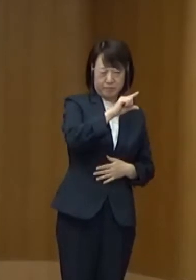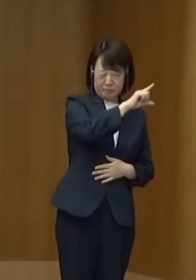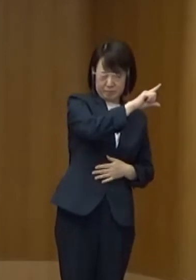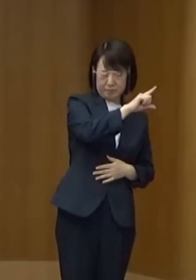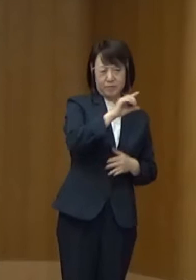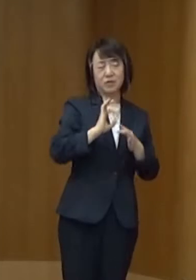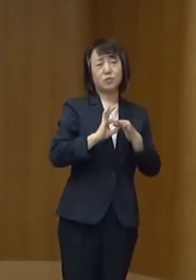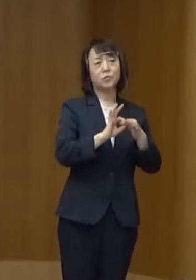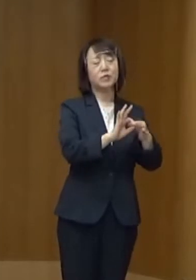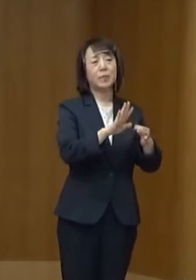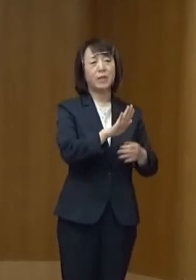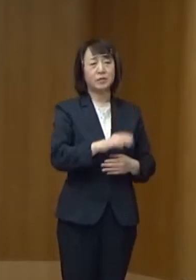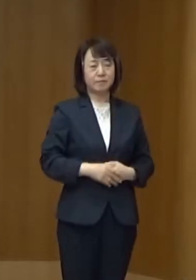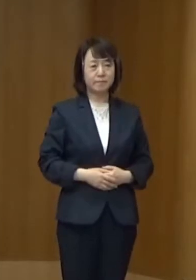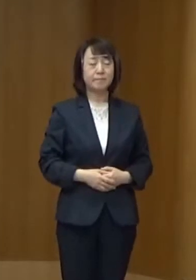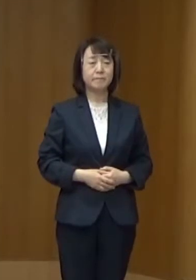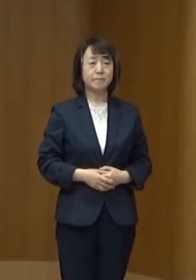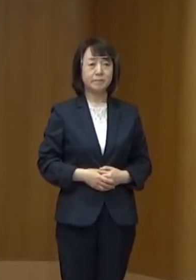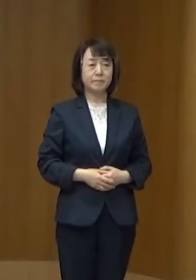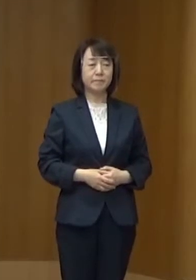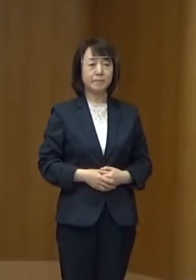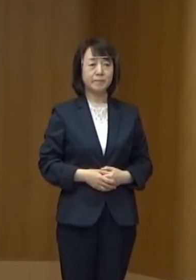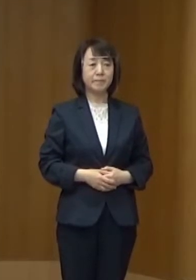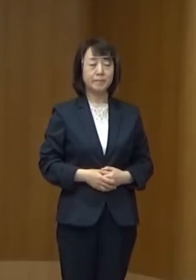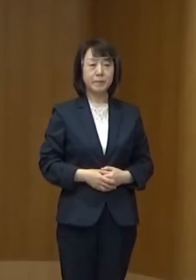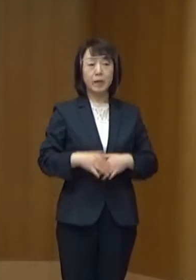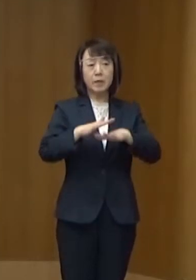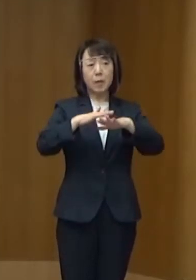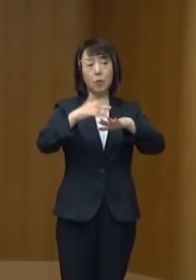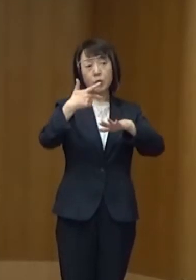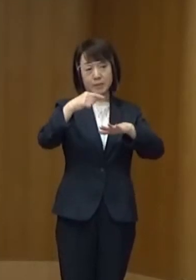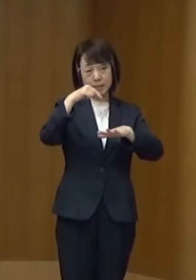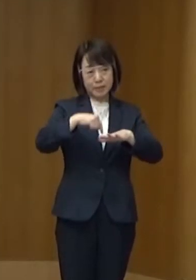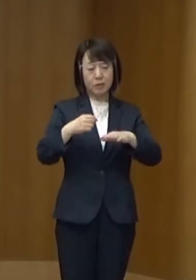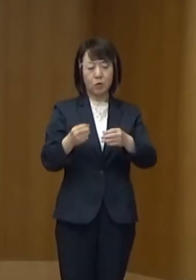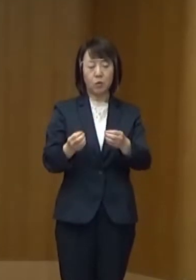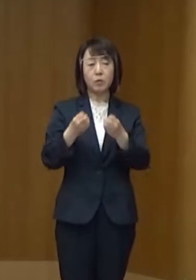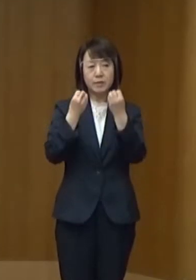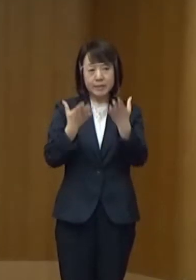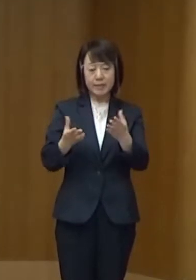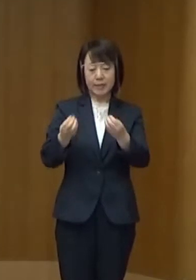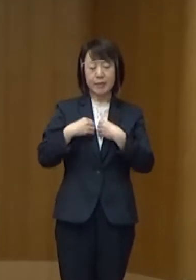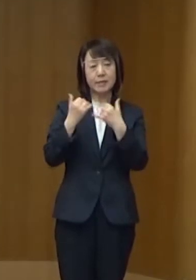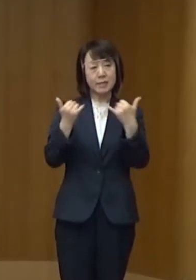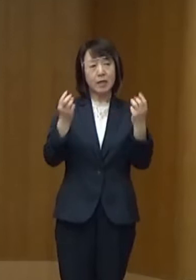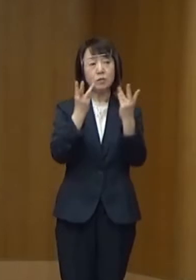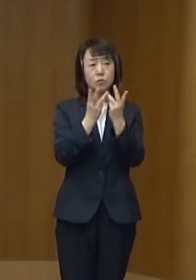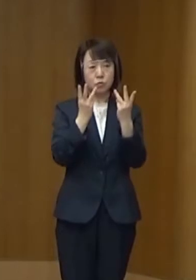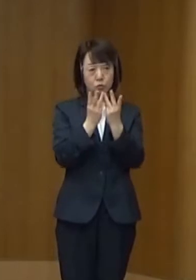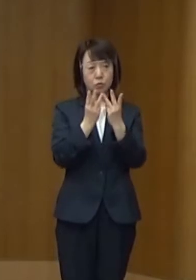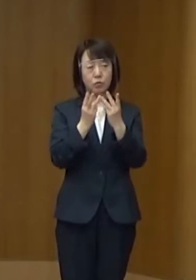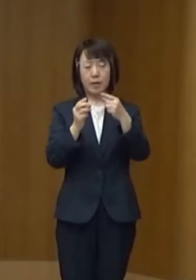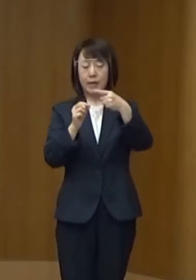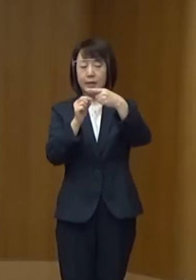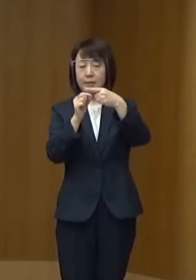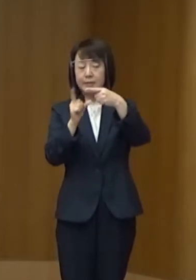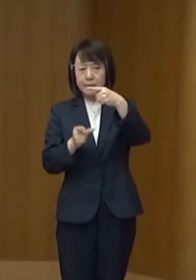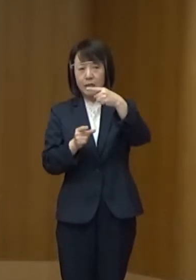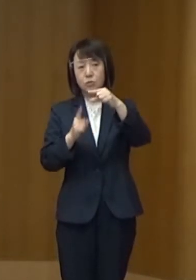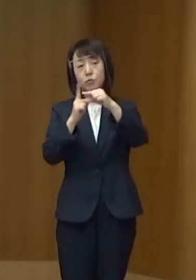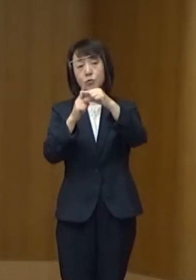いているところであります。札幌市の新規感染者数は1月中旬の山